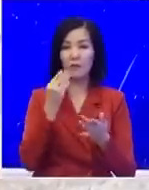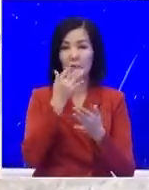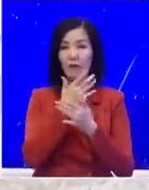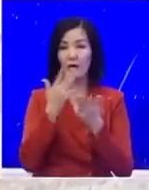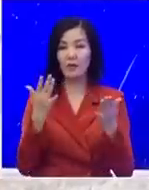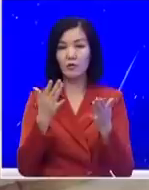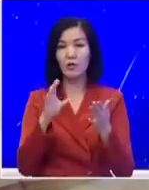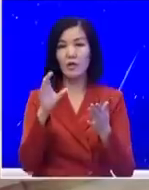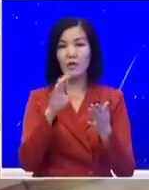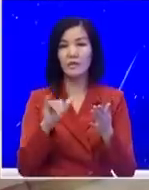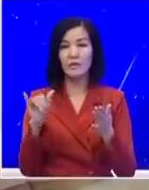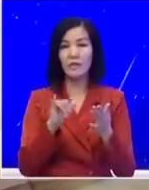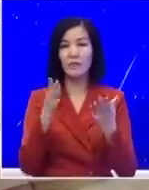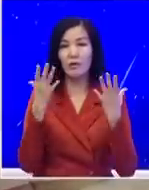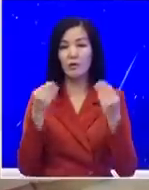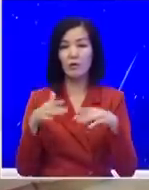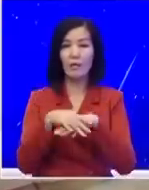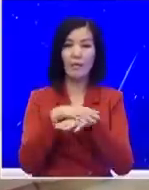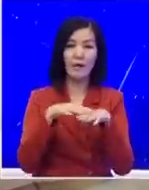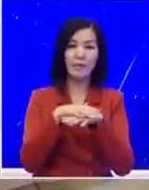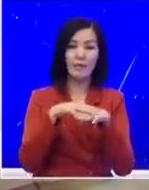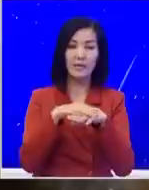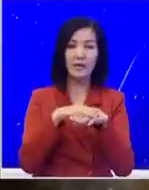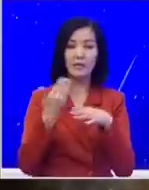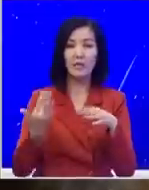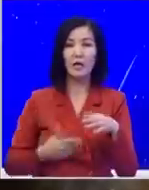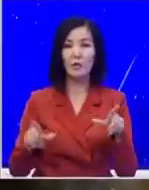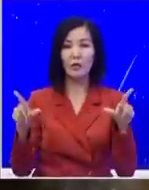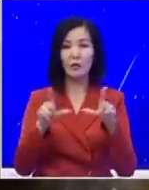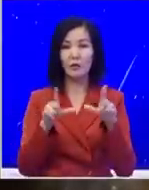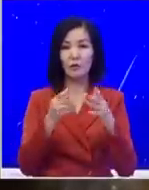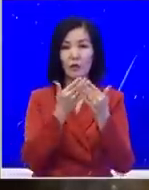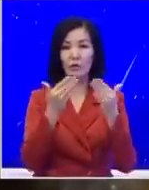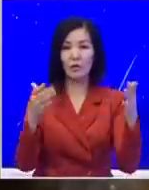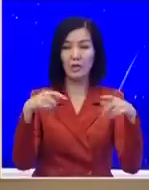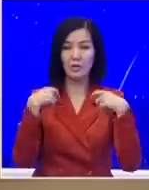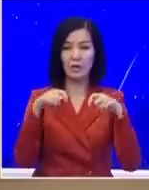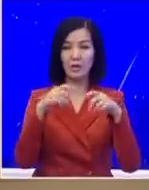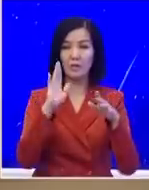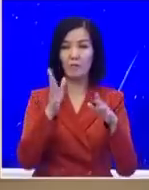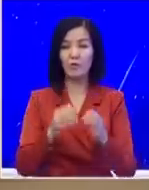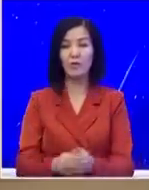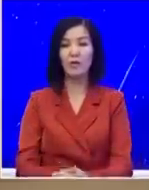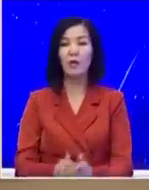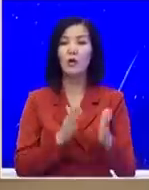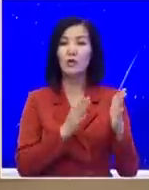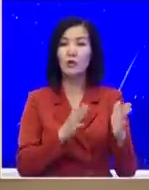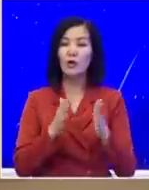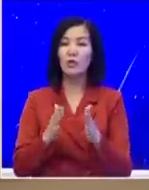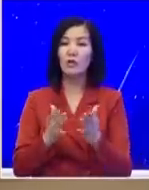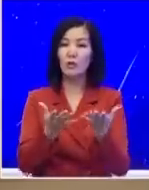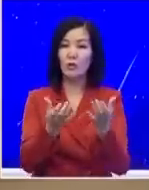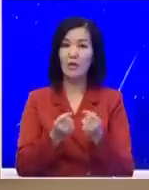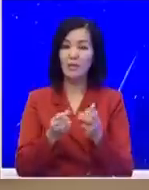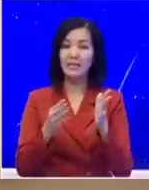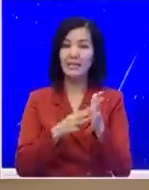азық-түліктер сенбі күні коммуналдық базардағы жәрменкеде және әлеуметтік дүкен сөрелерінде сатылады. Біз тұрақтандыру қорын алған 8